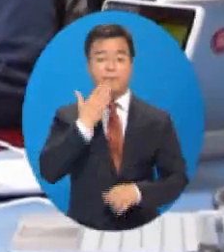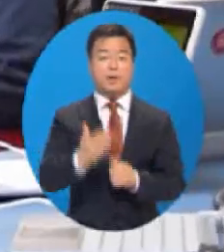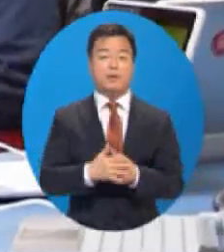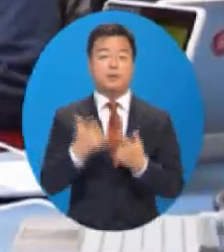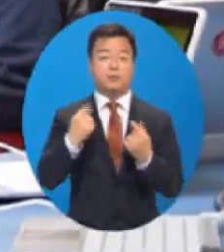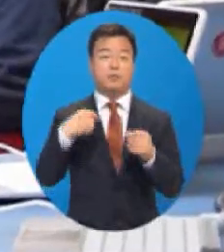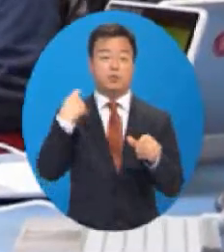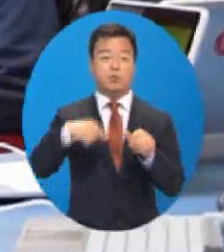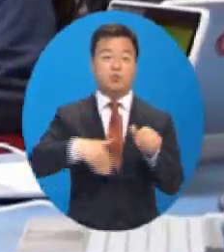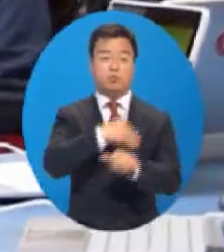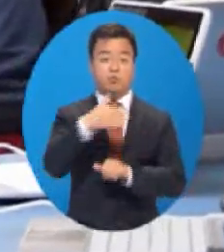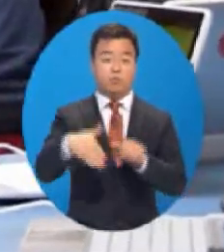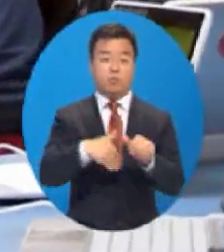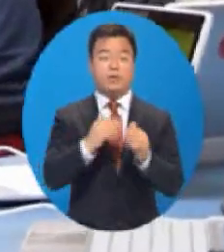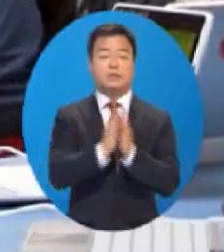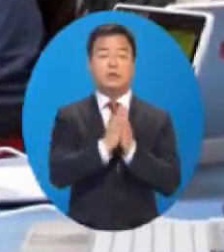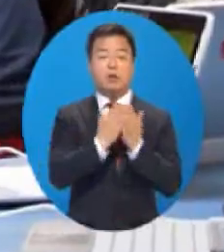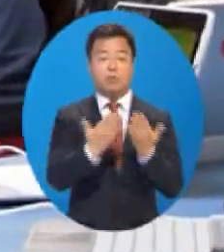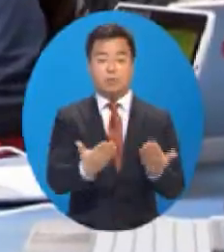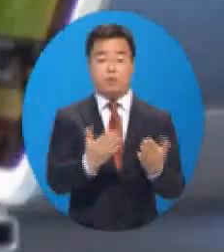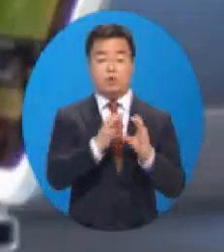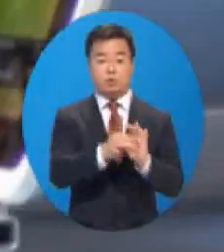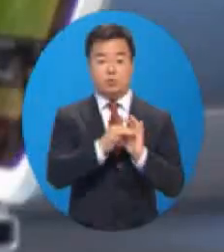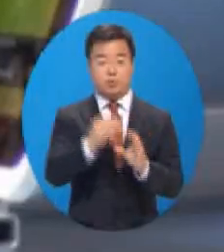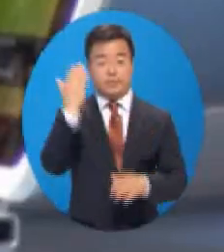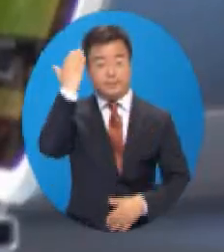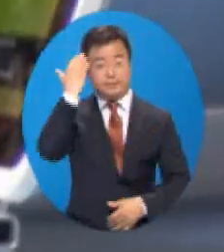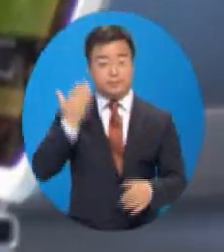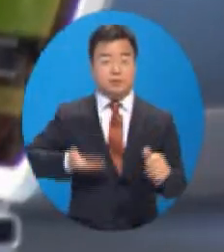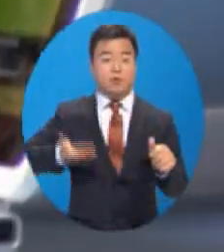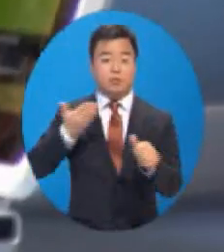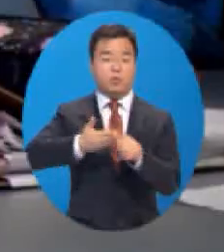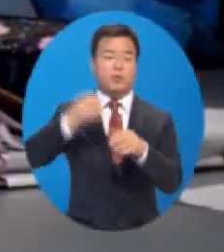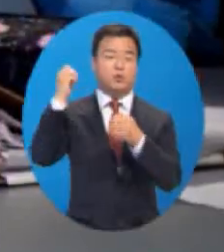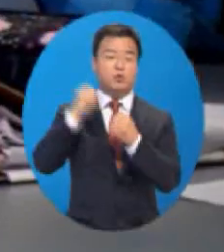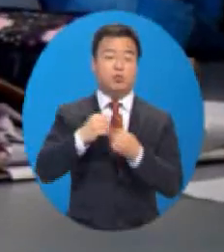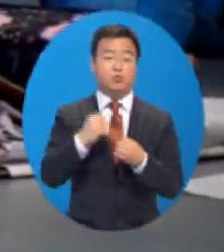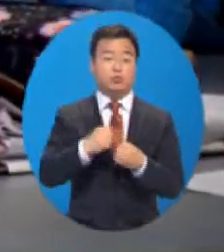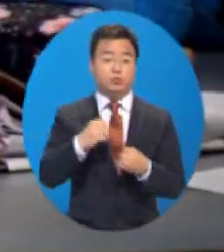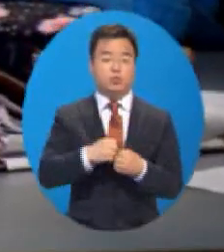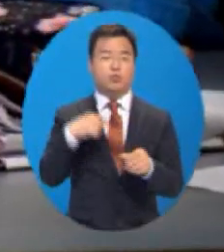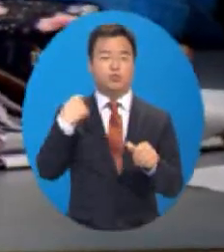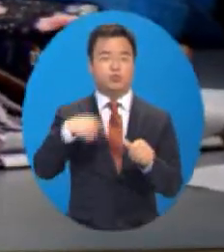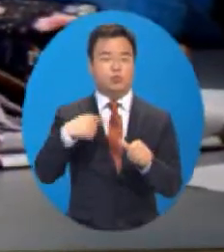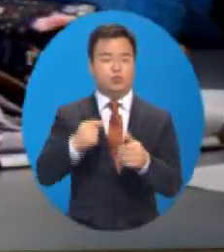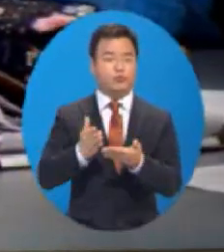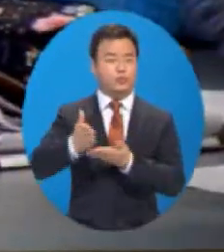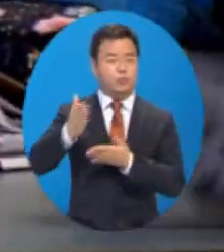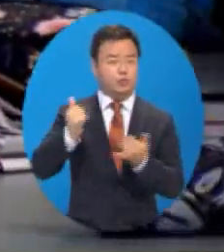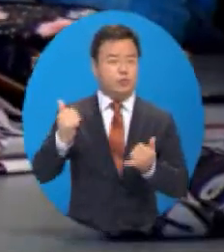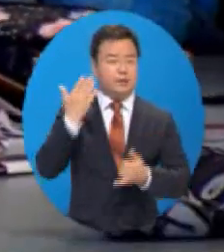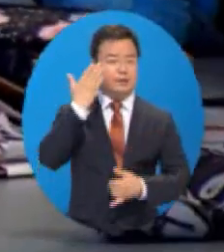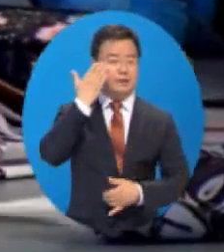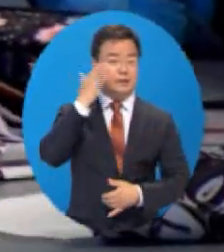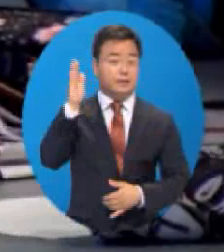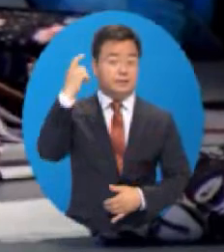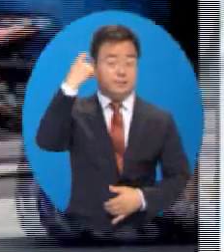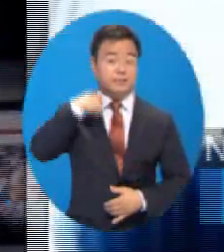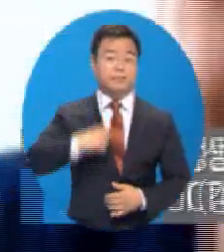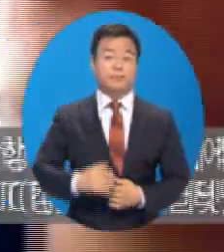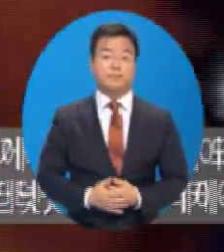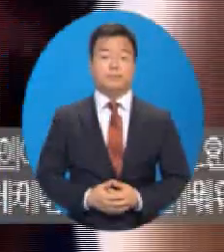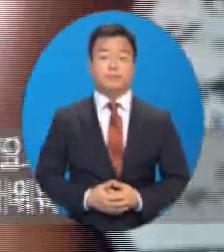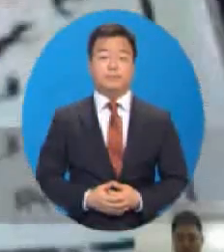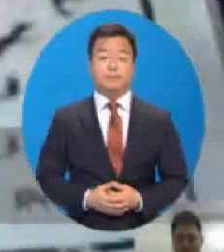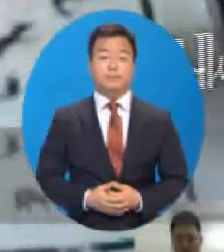이런 교육 환경은 교과서를 통한 지식 전달 방식을 정통으로 하는 교육자들에겐 조금 낯설지도 모르겠습니다.